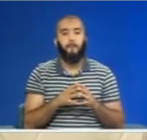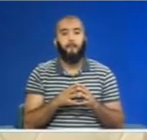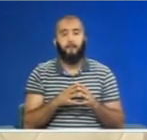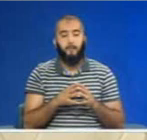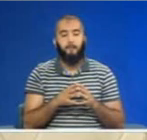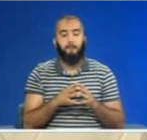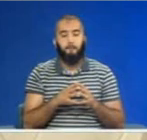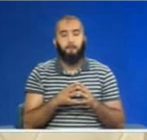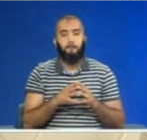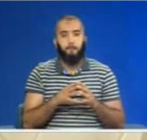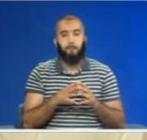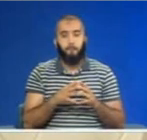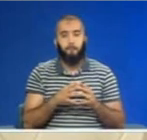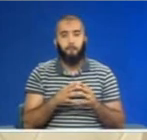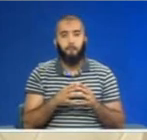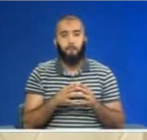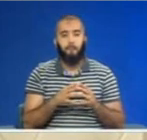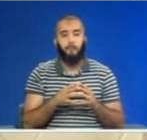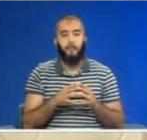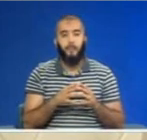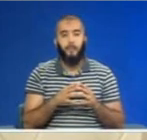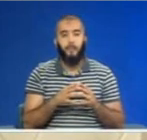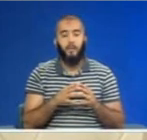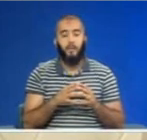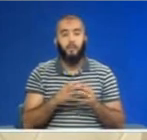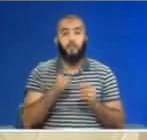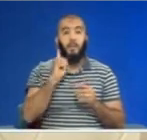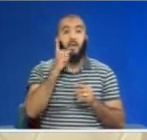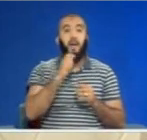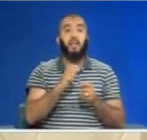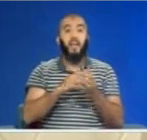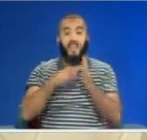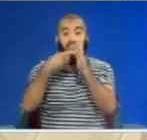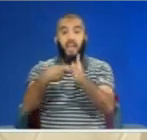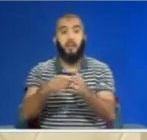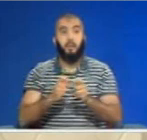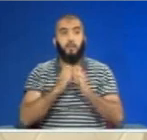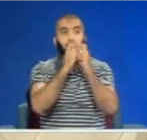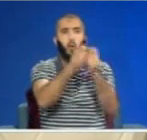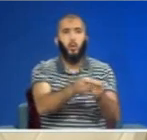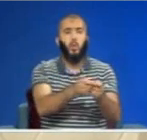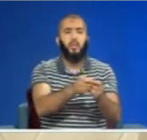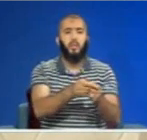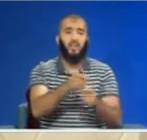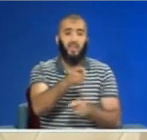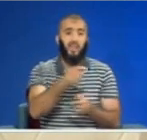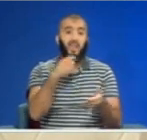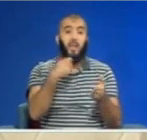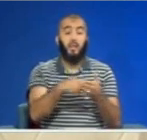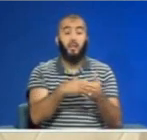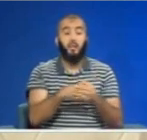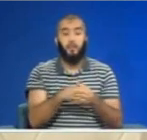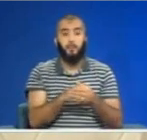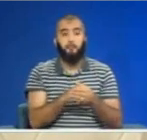نبل وأخلاق وبر بالوالدين. لكن هذا الإعادة للمال الذي كان دينا على من دفعه